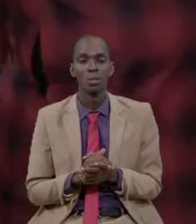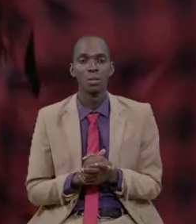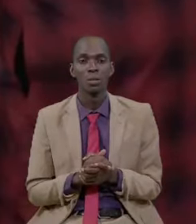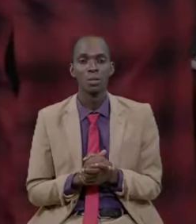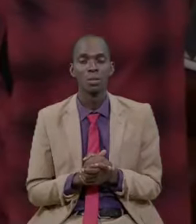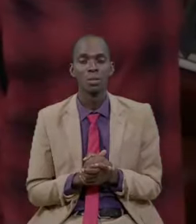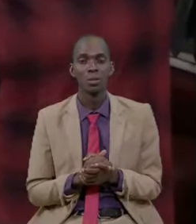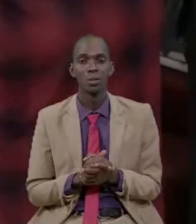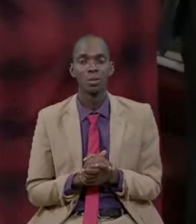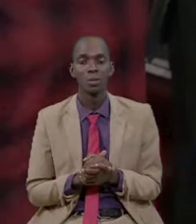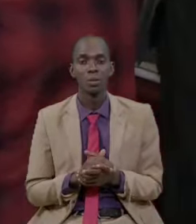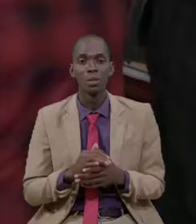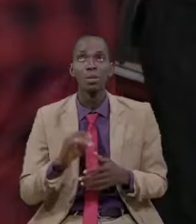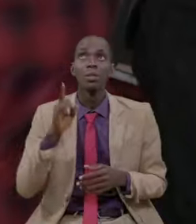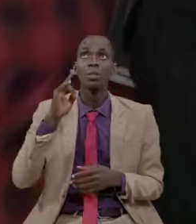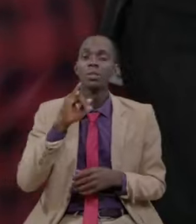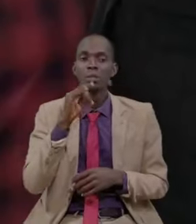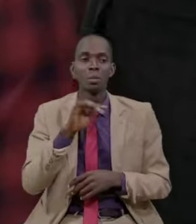le puissant Sauveur,